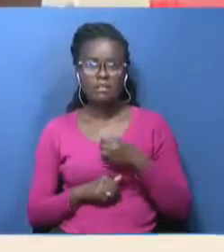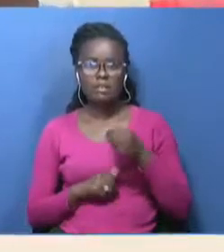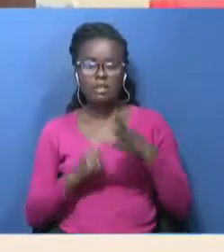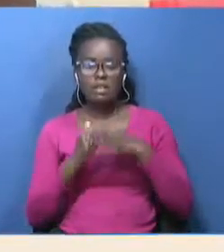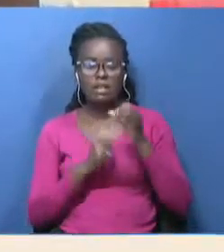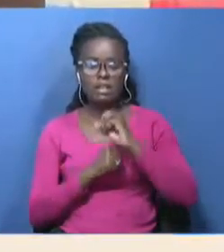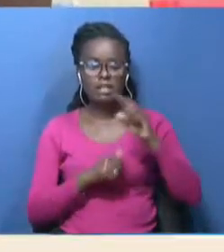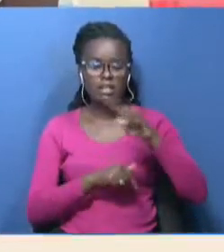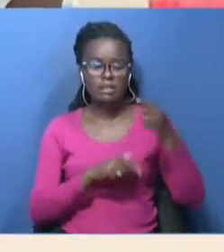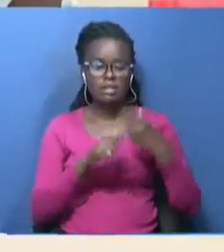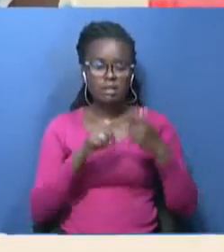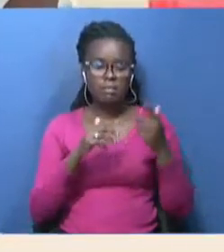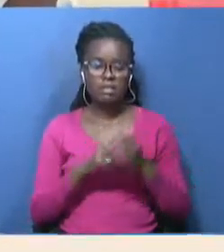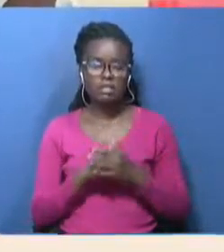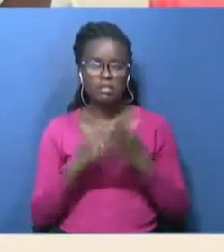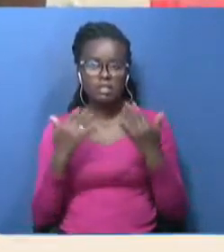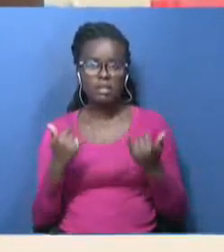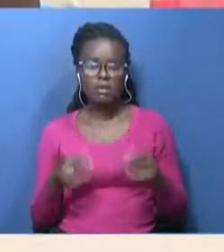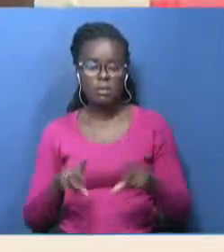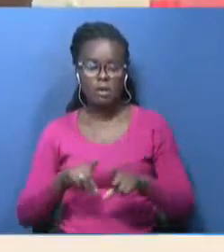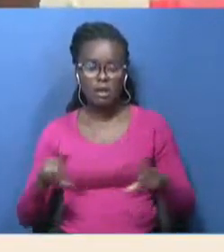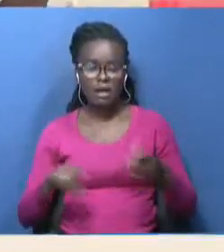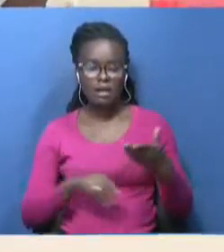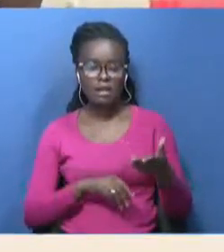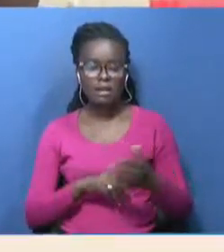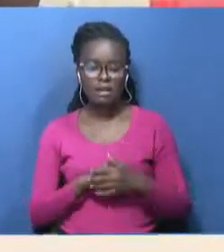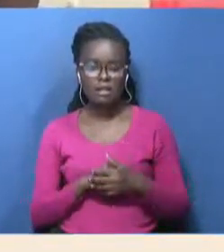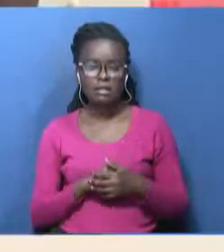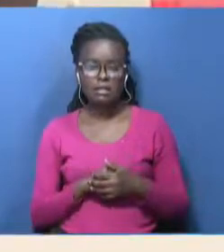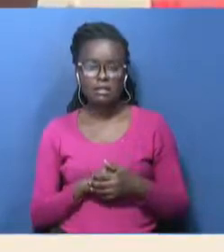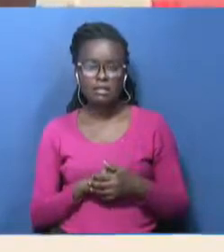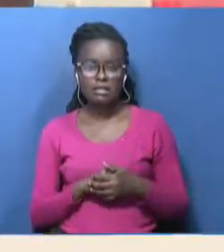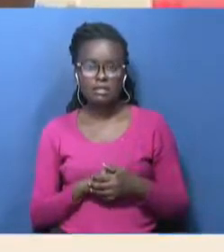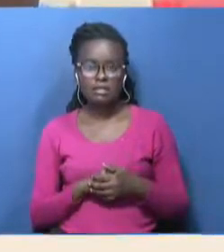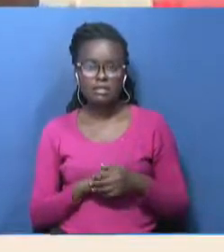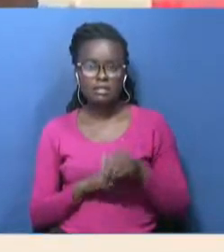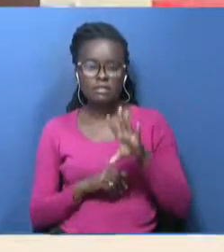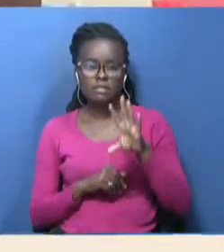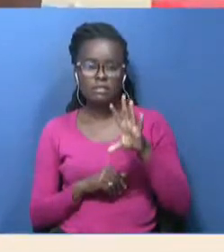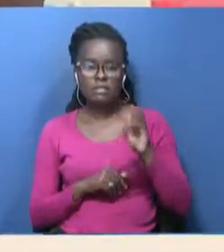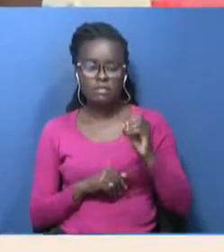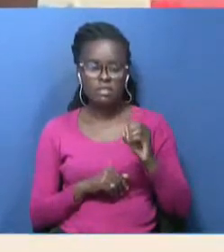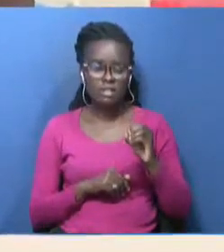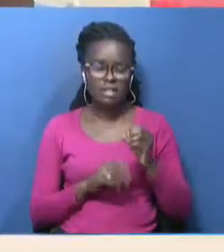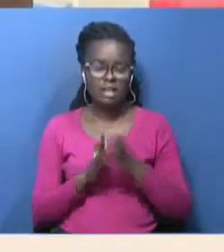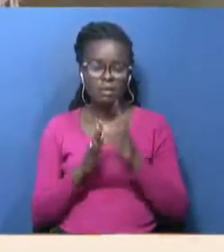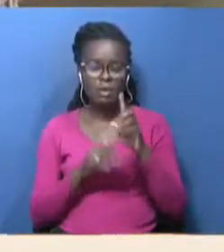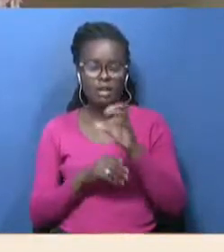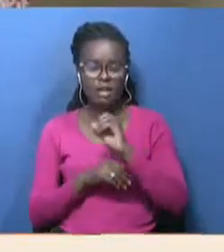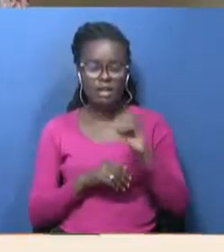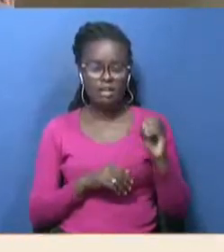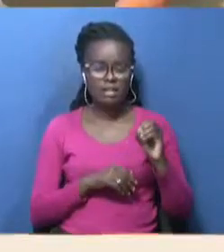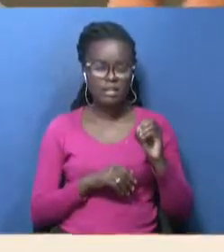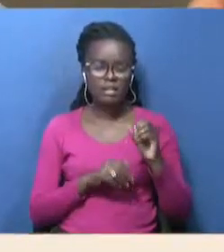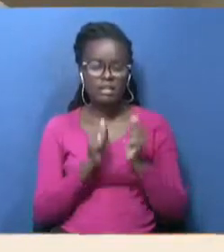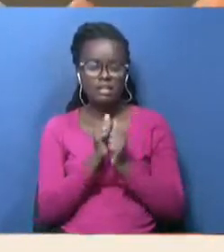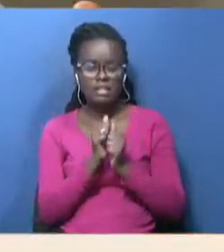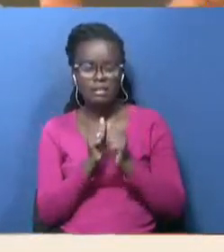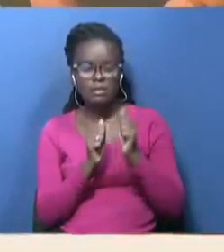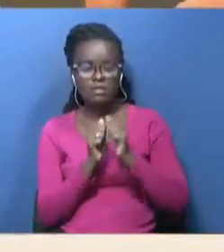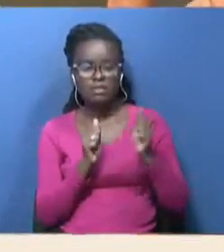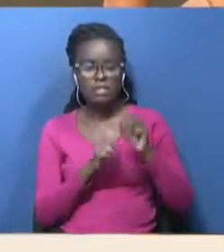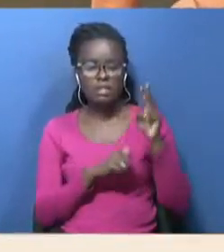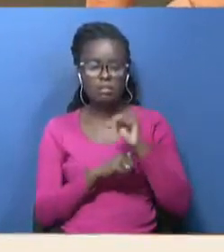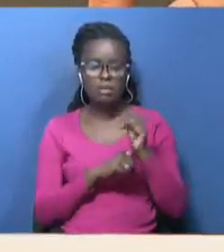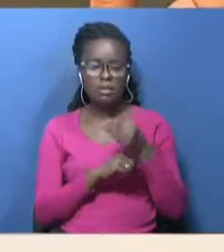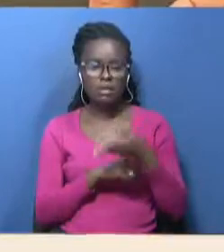800,000 hau ũguo, no to the most rĩu thaa ici Brett gũkũ Taburis kũrakinyia 50/100 ĩrenda 10 million to 15 million. Na nĩtũthiĩte na mbere